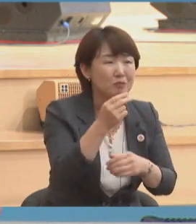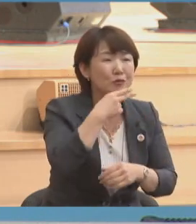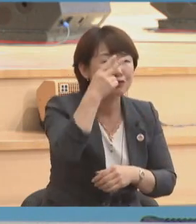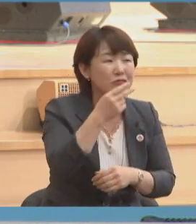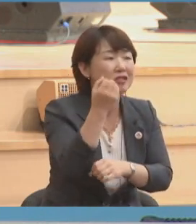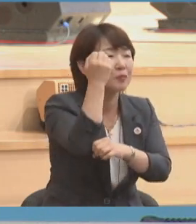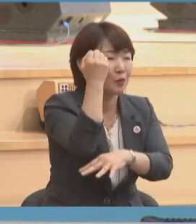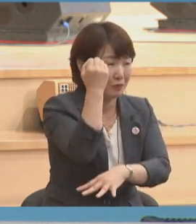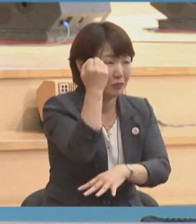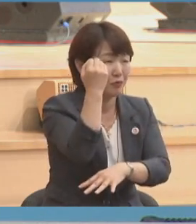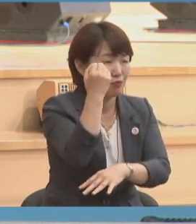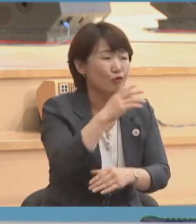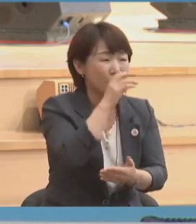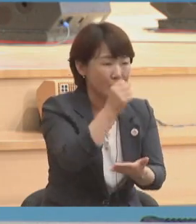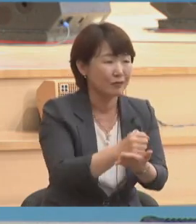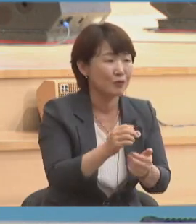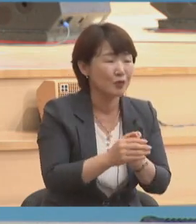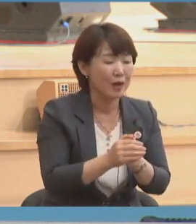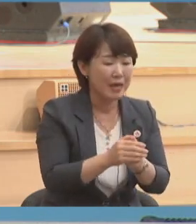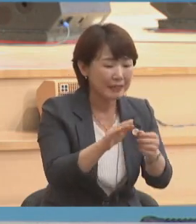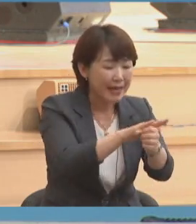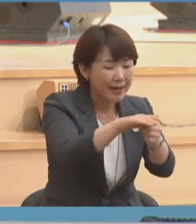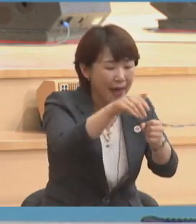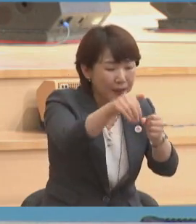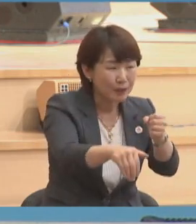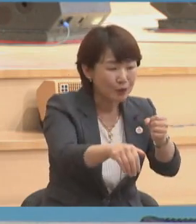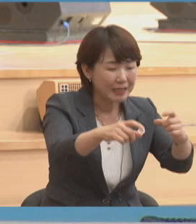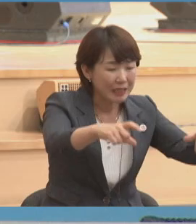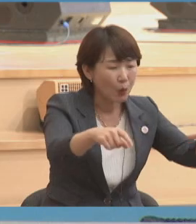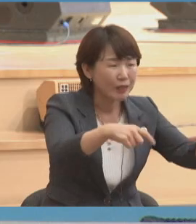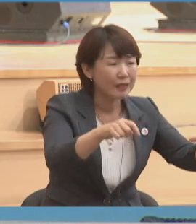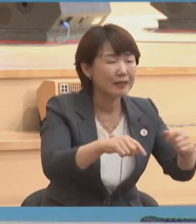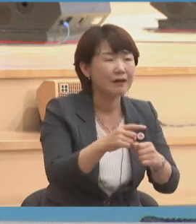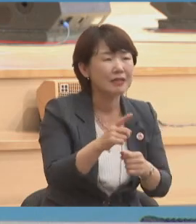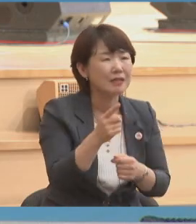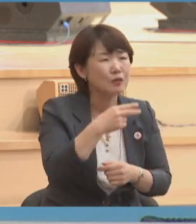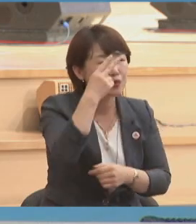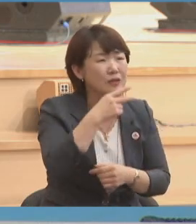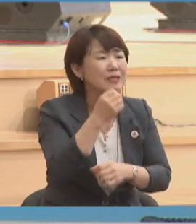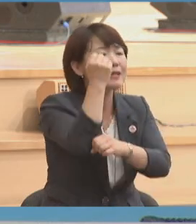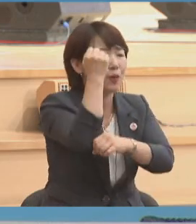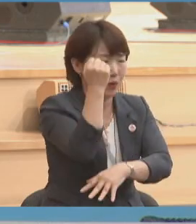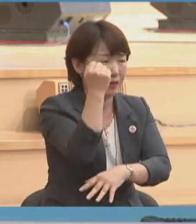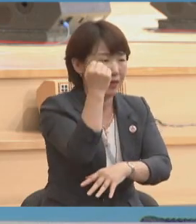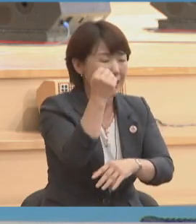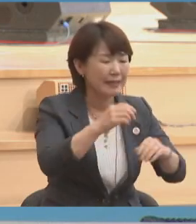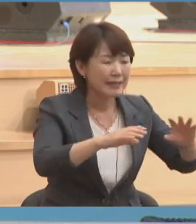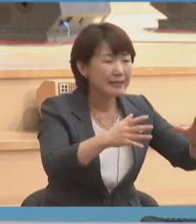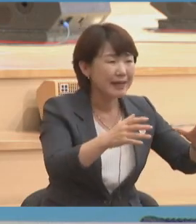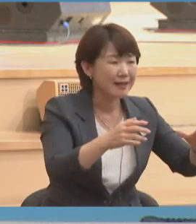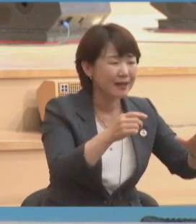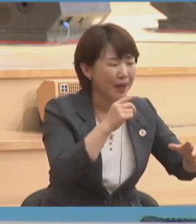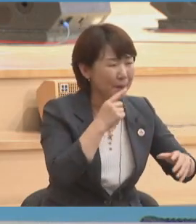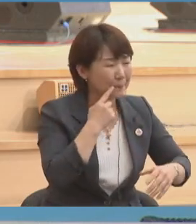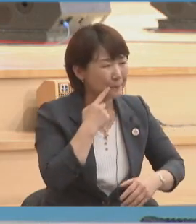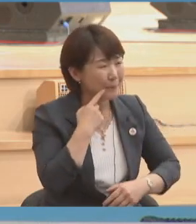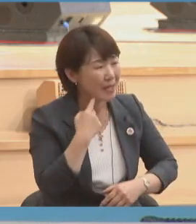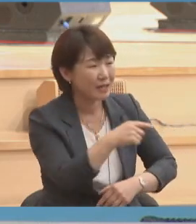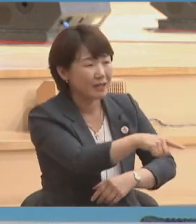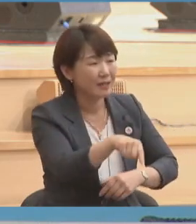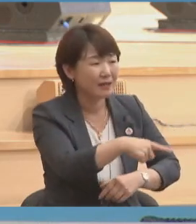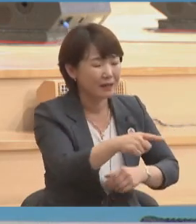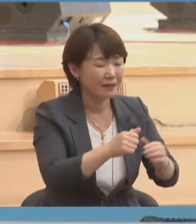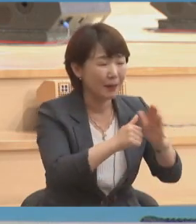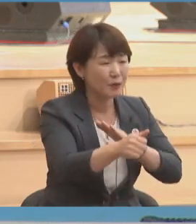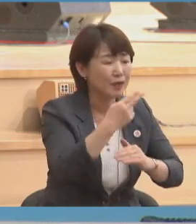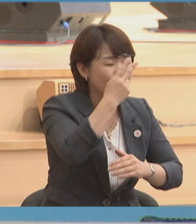거죠. 에베소에서 세상 문화 속에서 이건 당연한 거예요. 세속 문화의 대표 선수격인 이 술